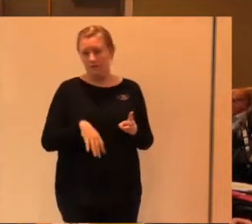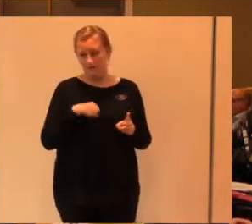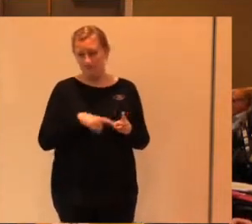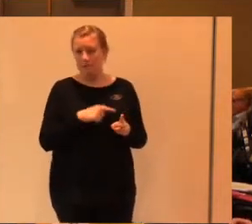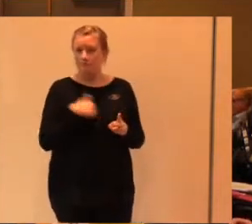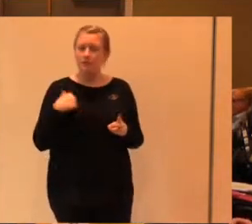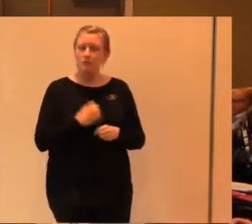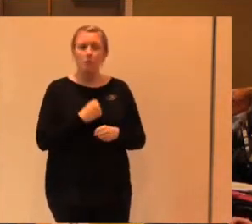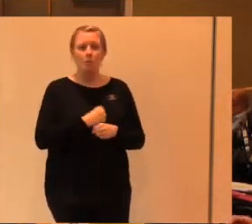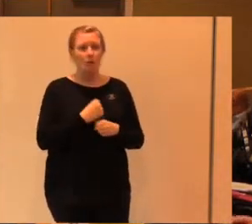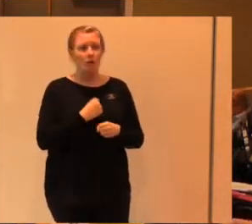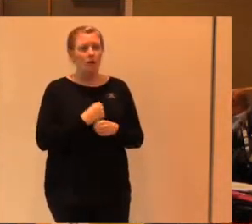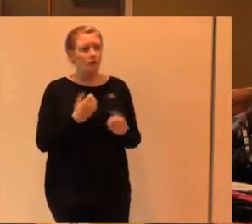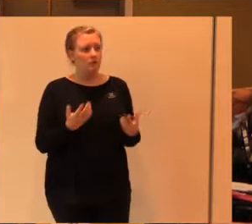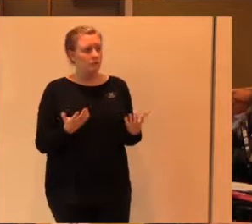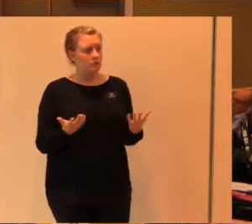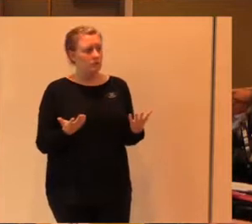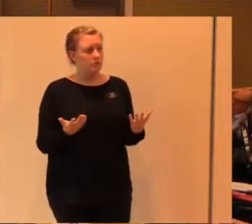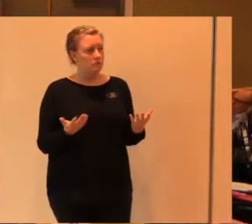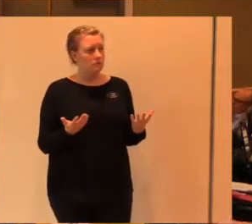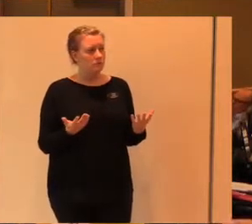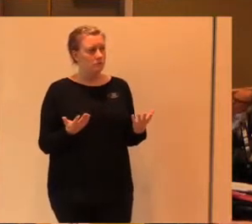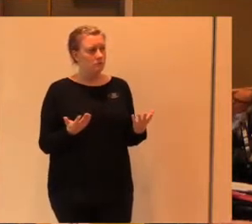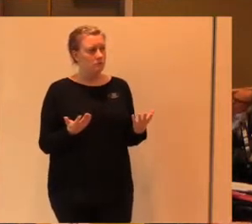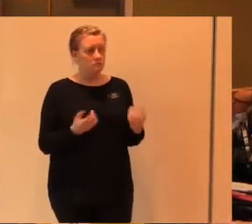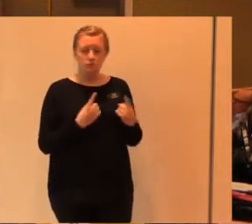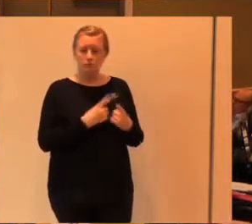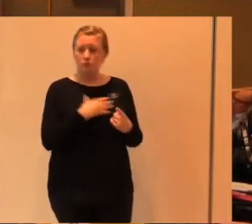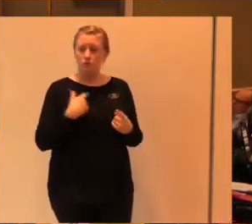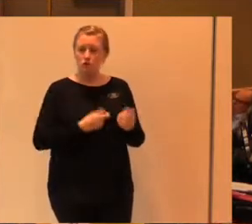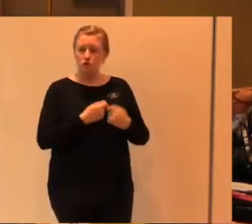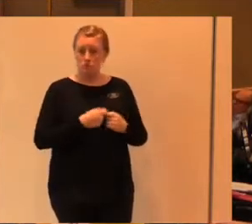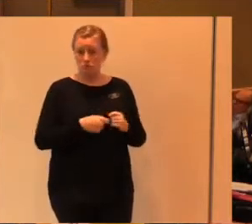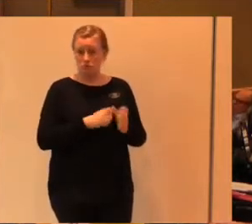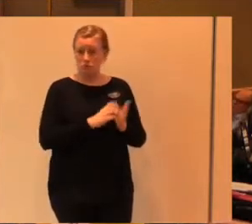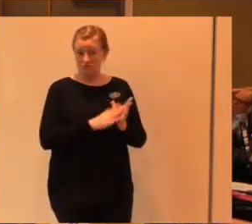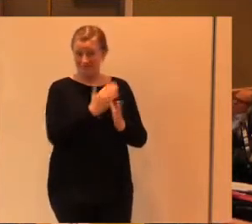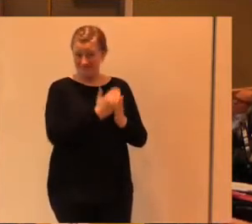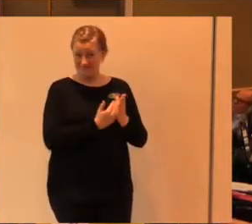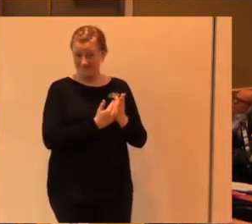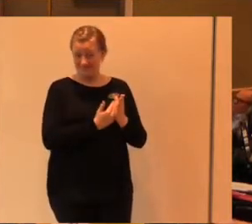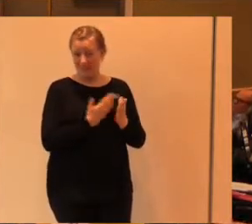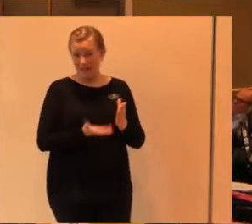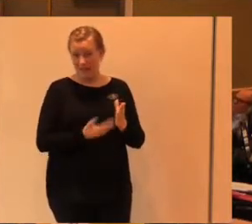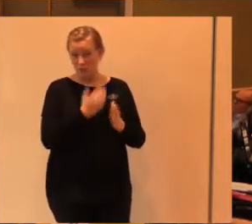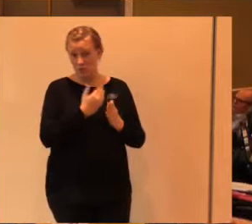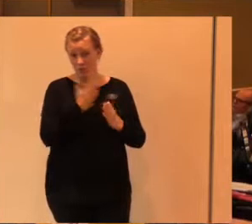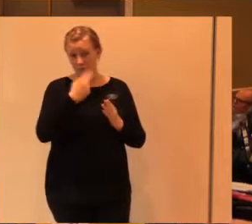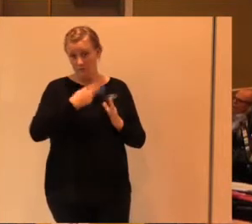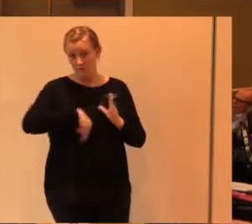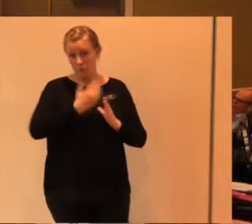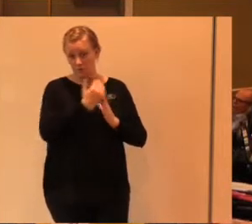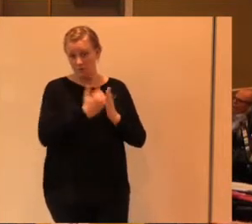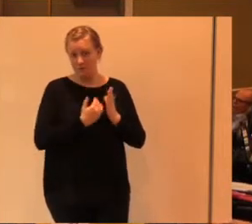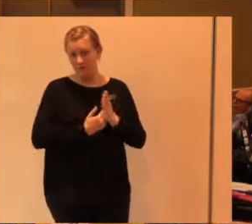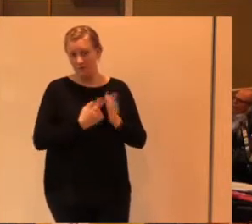allt igenom rådande styrdokument för vårt tankesätt, det är ju konventionen om rättigheter för personer med funktionsnedsättning. Så är det